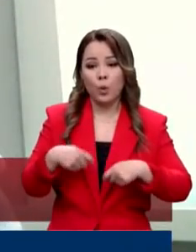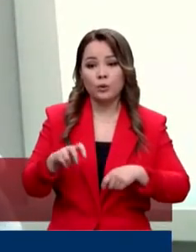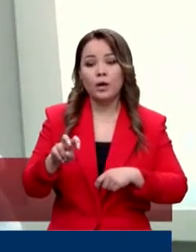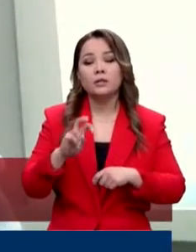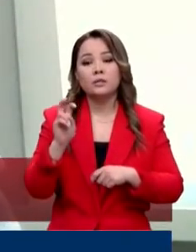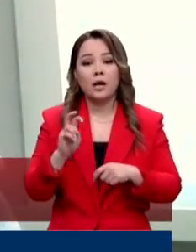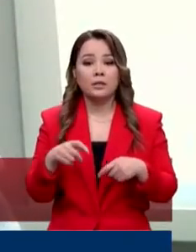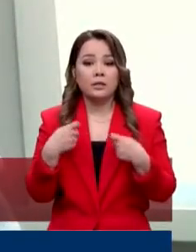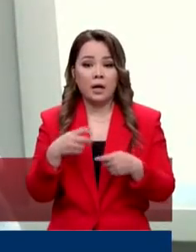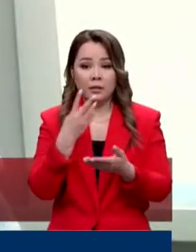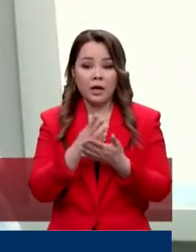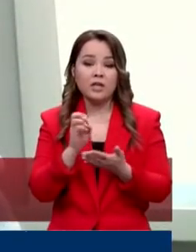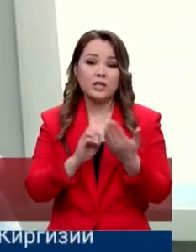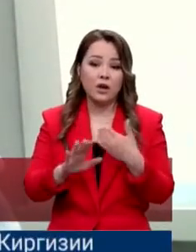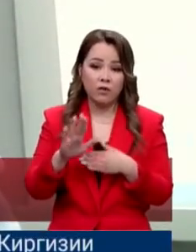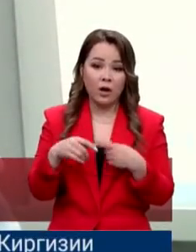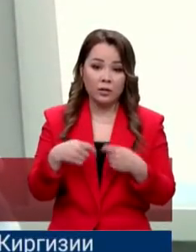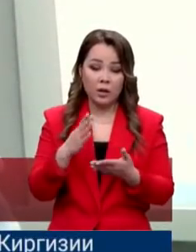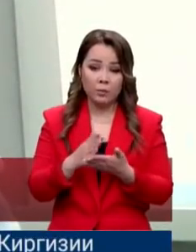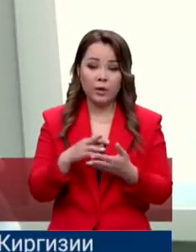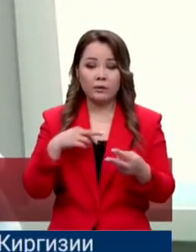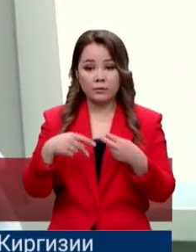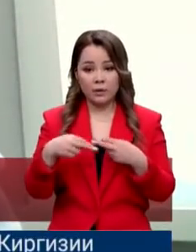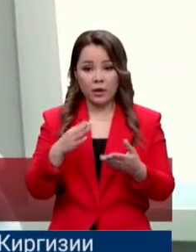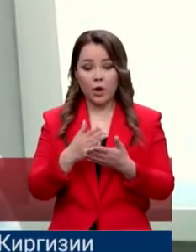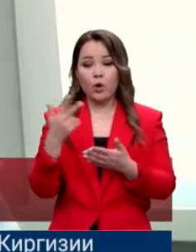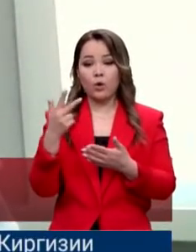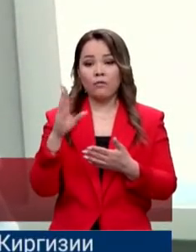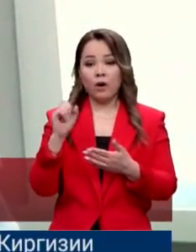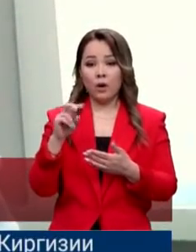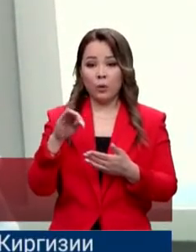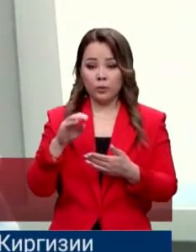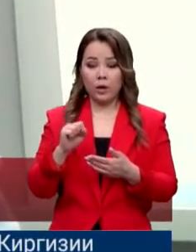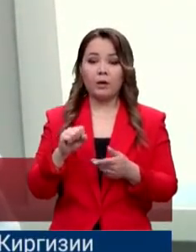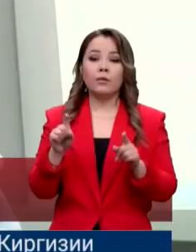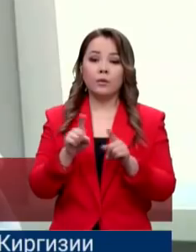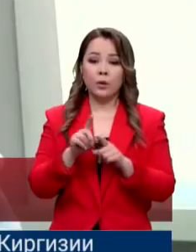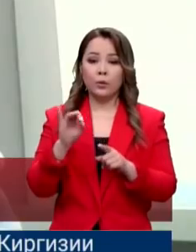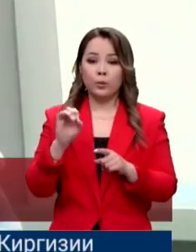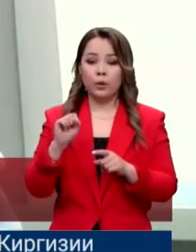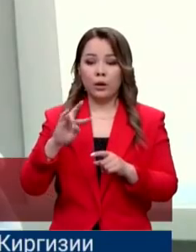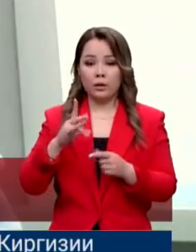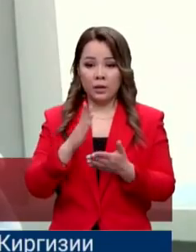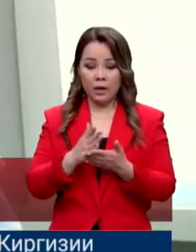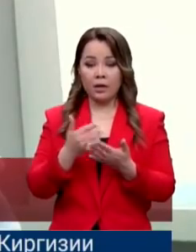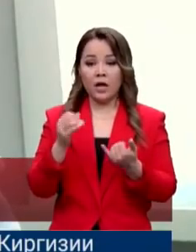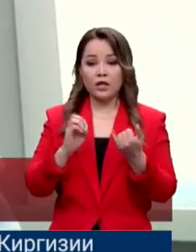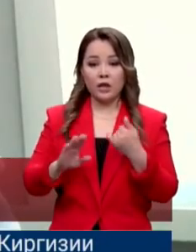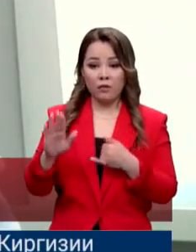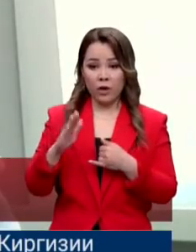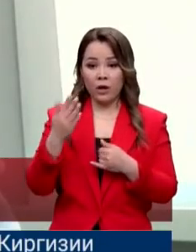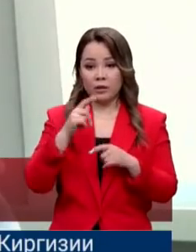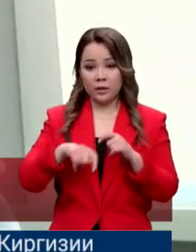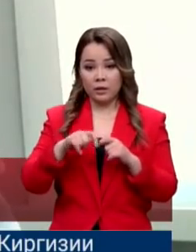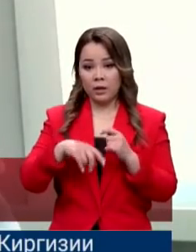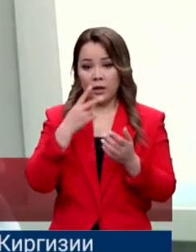бүкіл доллар немесе евро, да. Ну, үшінші валютасы юаньды. Евроды қарасақ, евро қазір